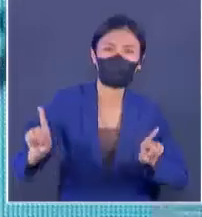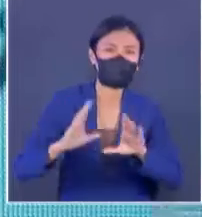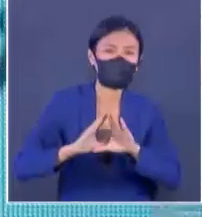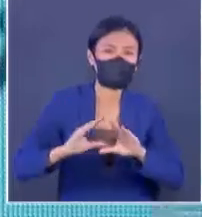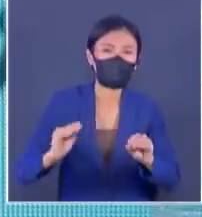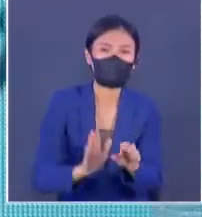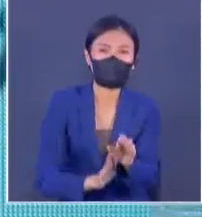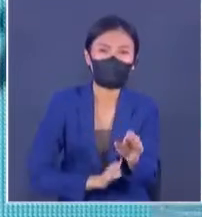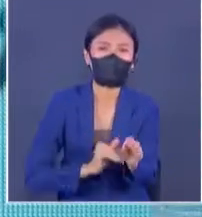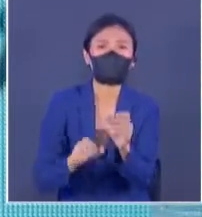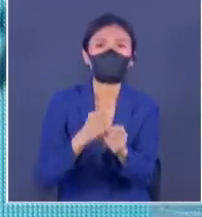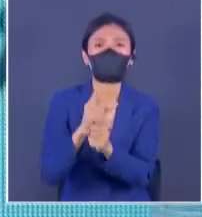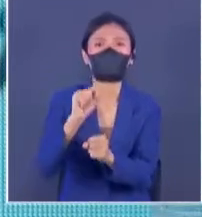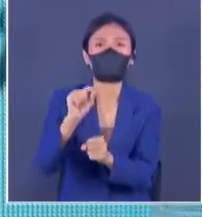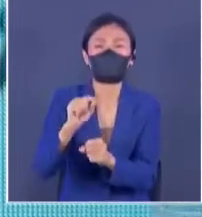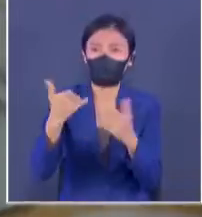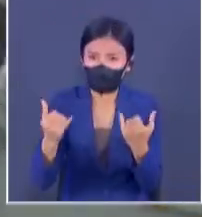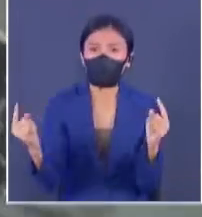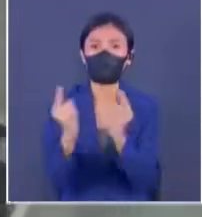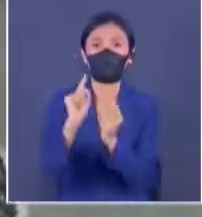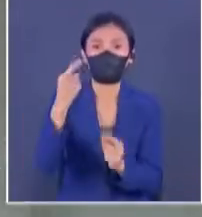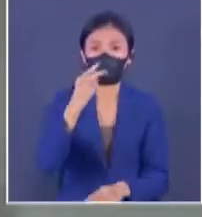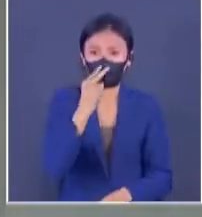ให้คุณผู้ชมไปชมวิดีโอดีที่เขาโผล่กอดกันหน่อยค่ะ